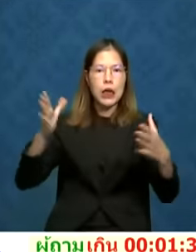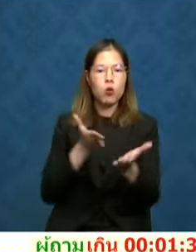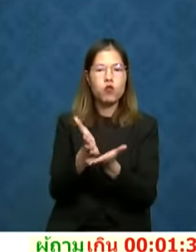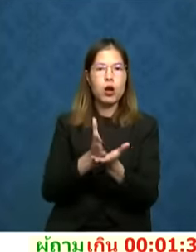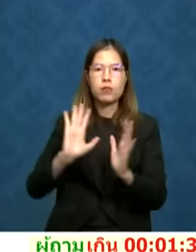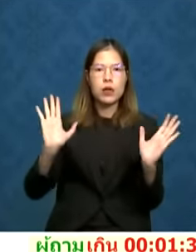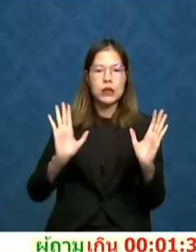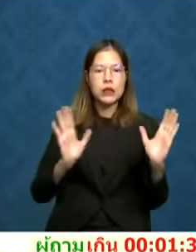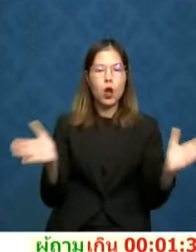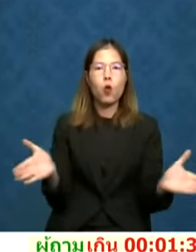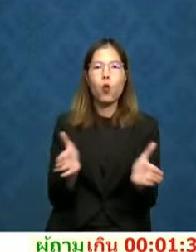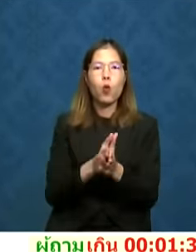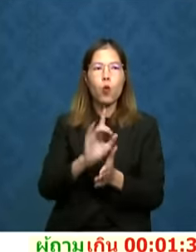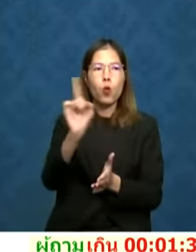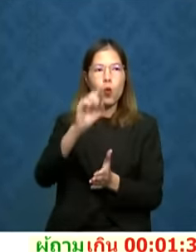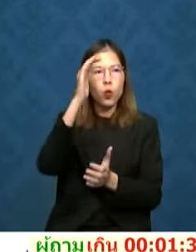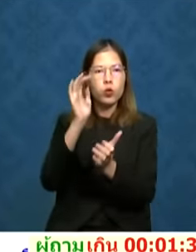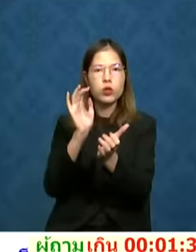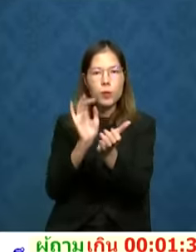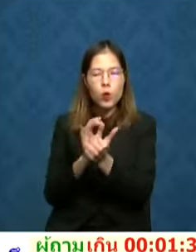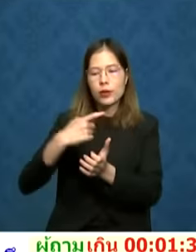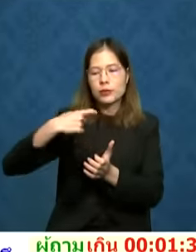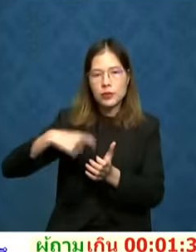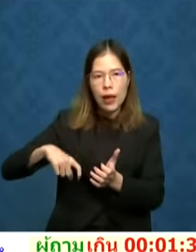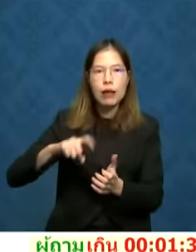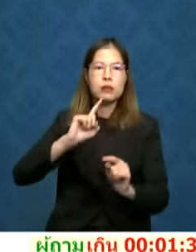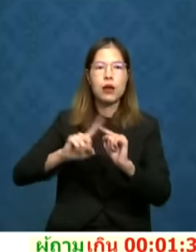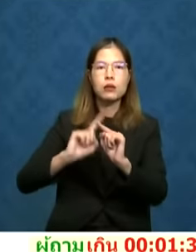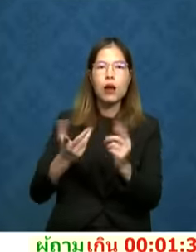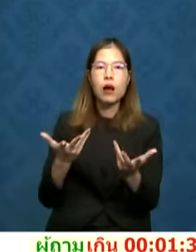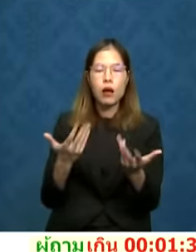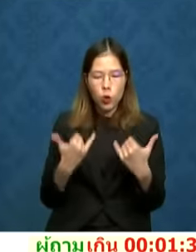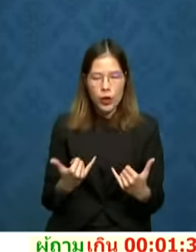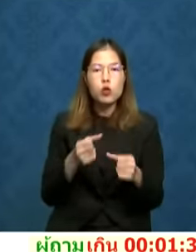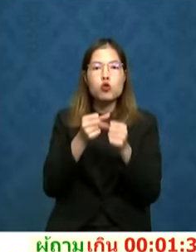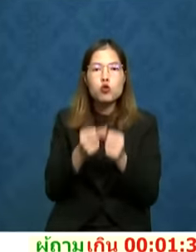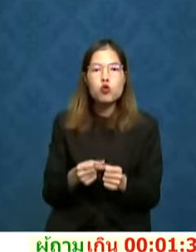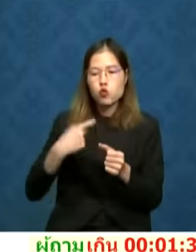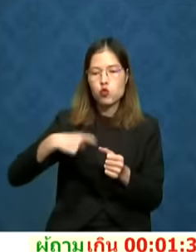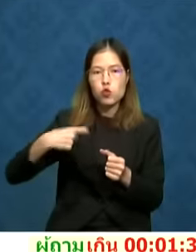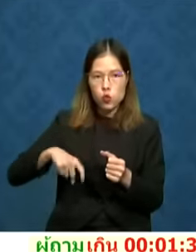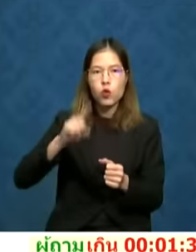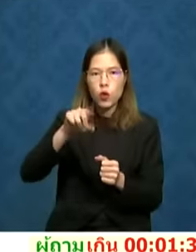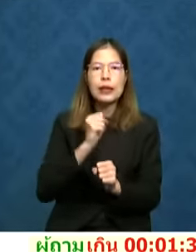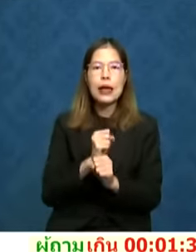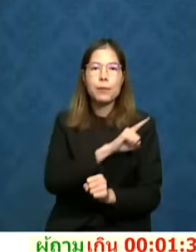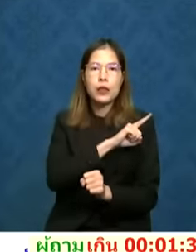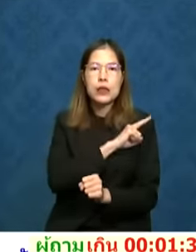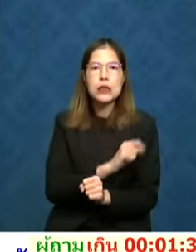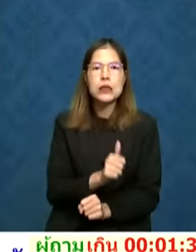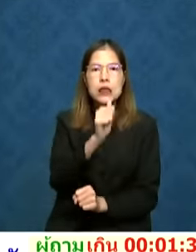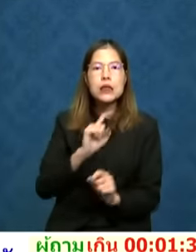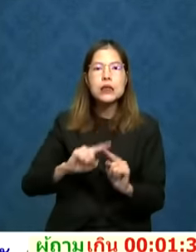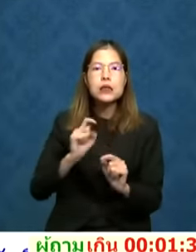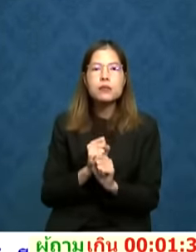ดเกี่วกัทกฝ่ายนะครับตำรวจอรราการและสารขนาดนี้อยู่ในสารนะครับเราพยายามทำหน้าที่อย่ดีสุที่ทำได้ก็คื